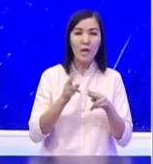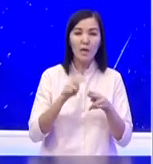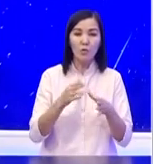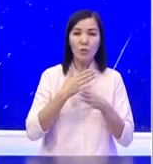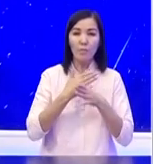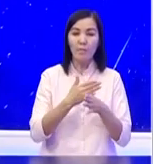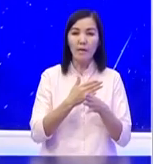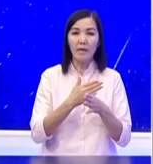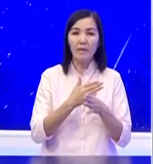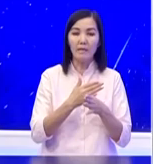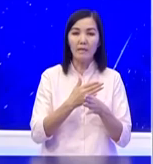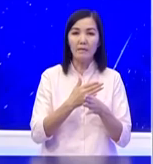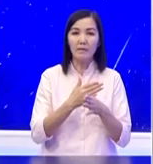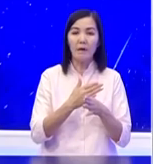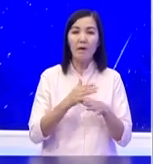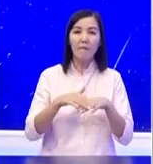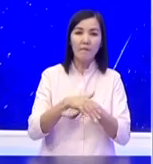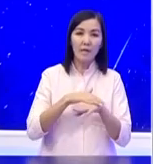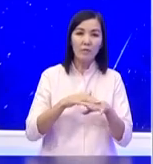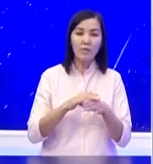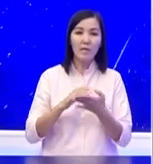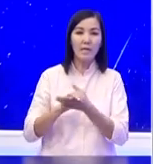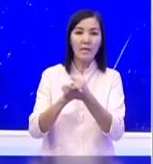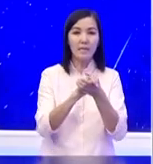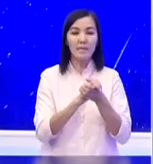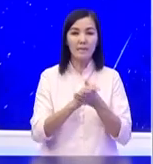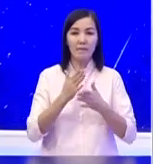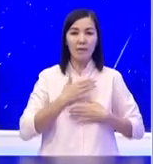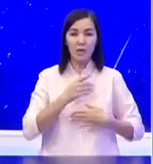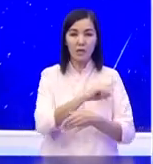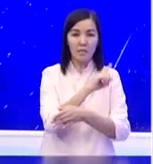помогают нам, ведь, как говорится в народе, в единстве наша сила.